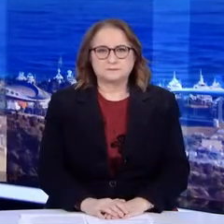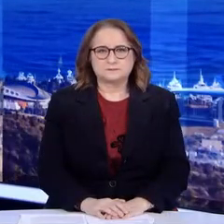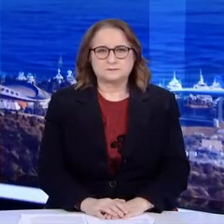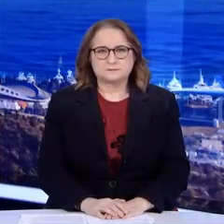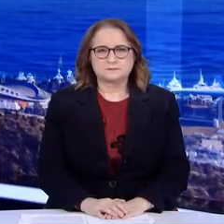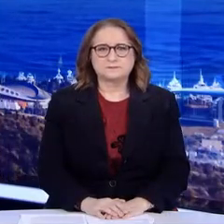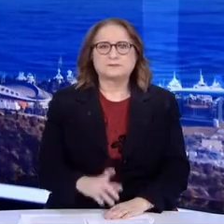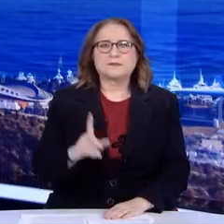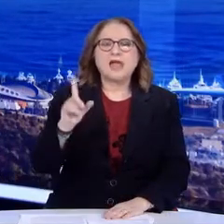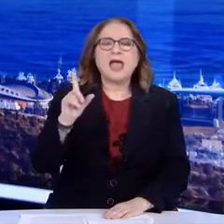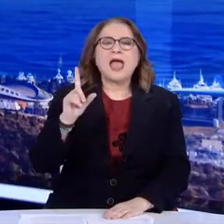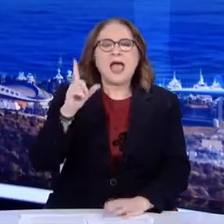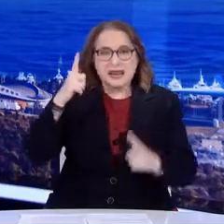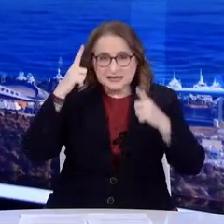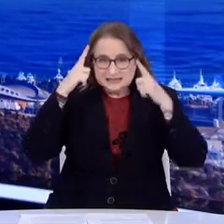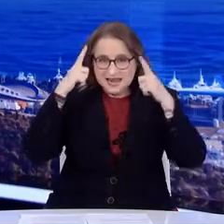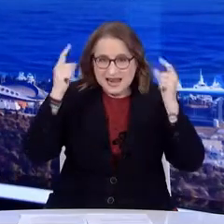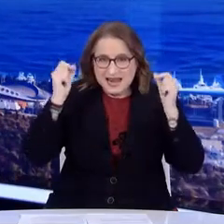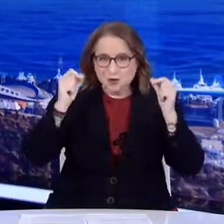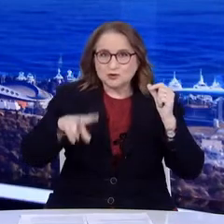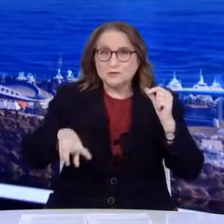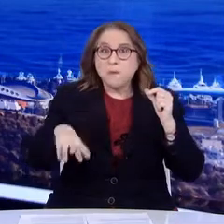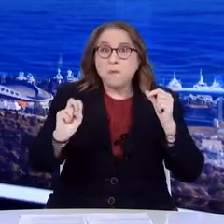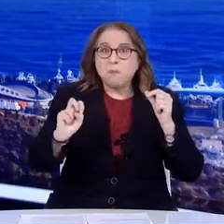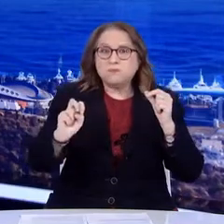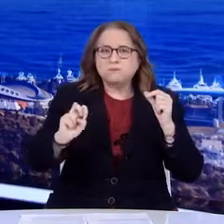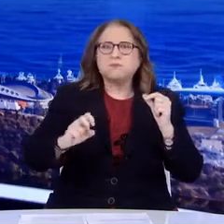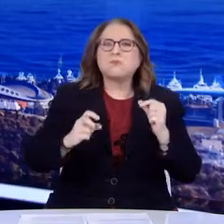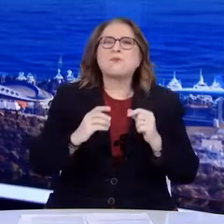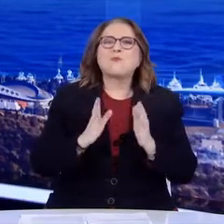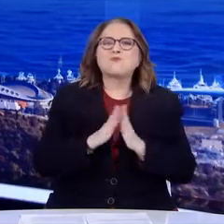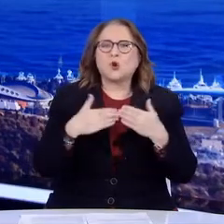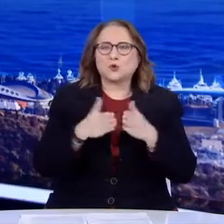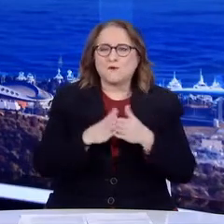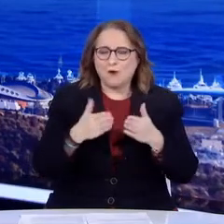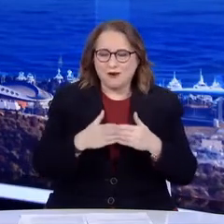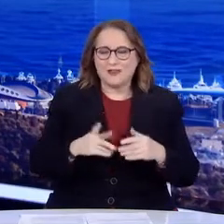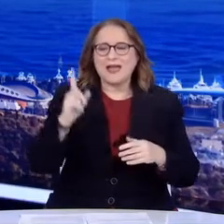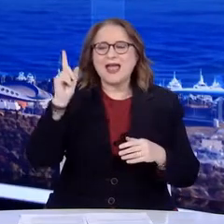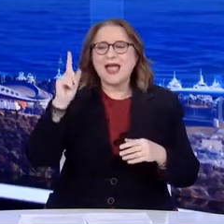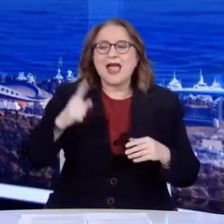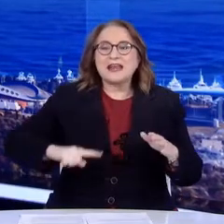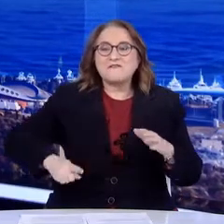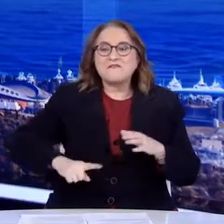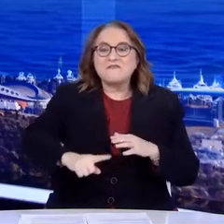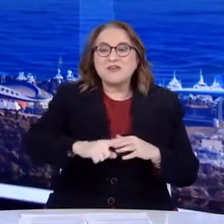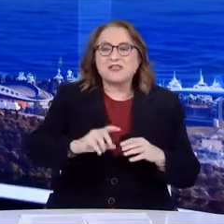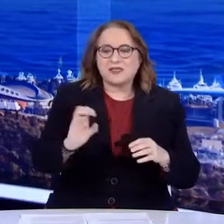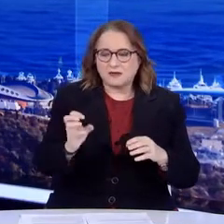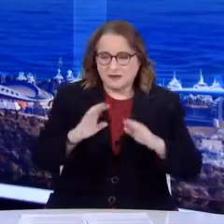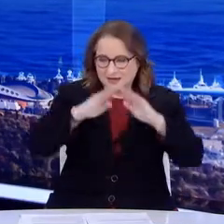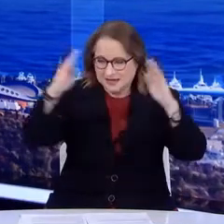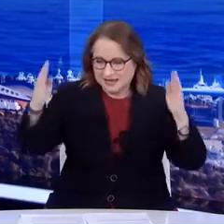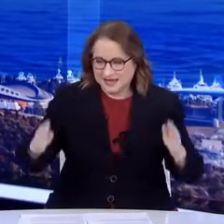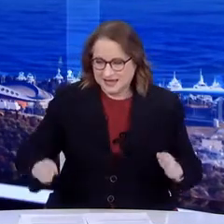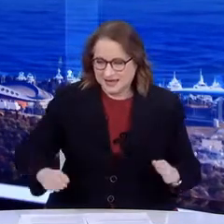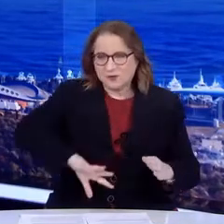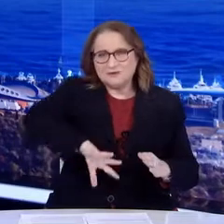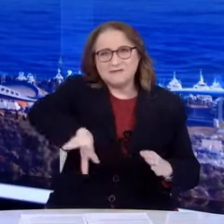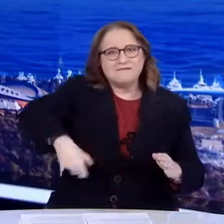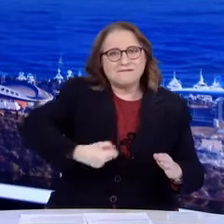Ένας πορτοφολάς λύκος, ένα φίδι ειδικό στις διαρρήξεις χρηματοκιβωτίων, ένας καρχαρίας μέτρητων μεταφιέσεων, ο Νταΐς Πυράνχα και